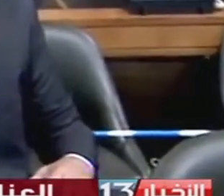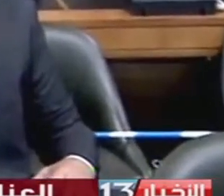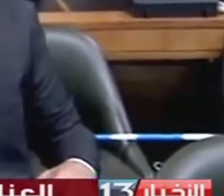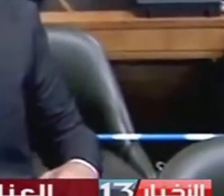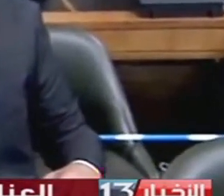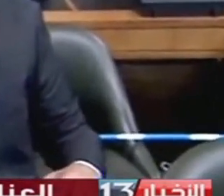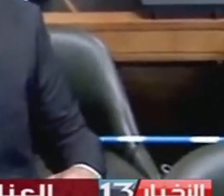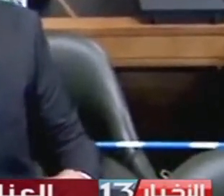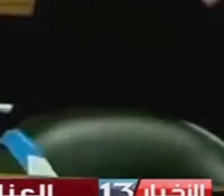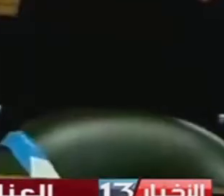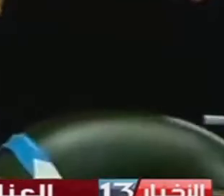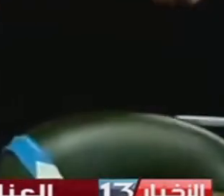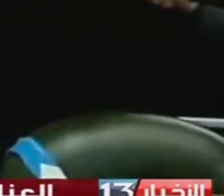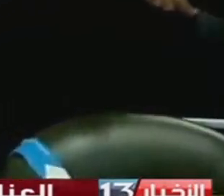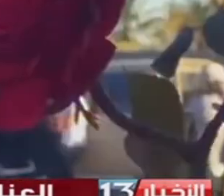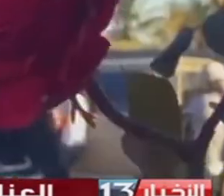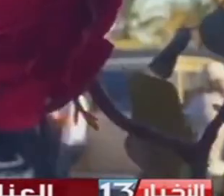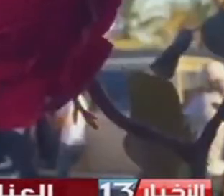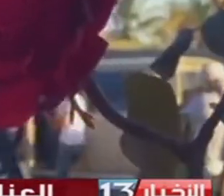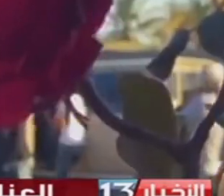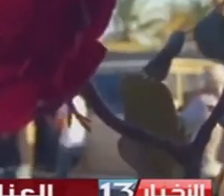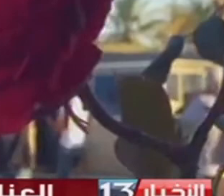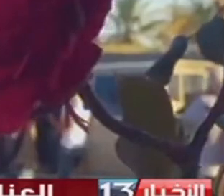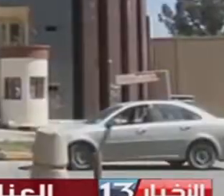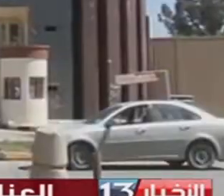تنفيذه قبل موعد الانتخابات.